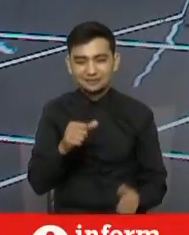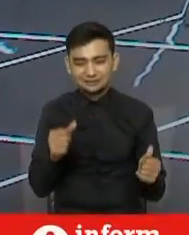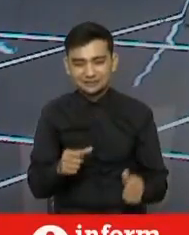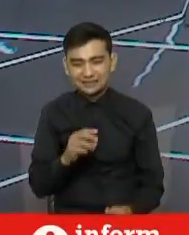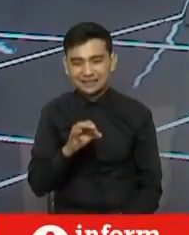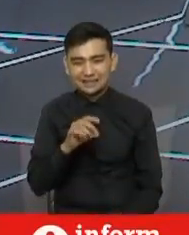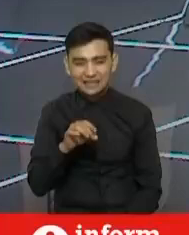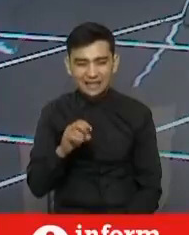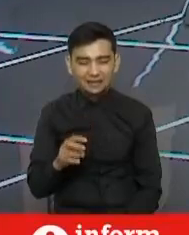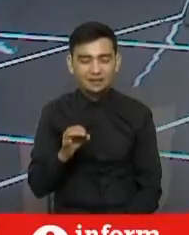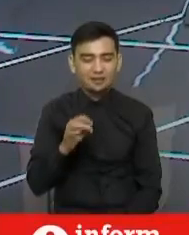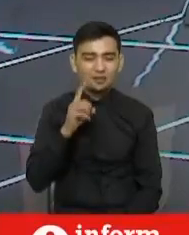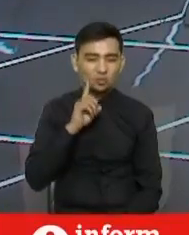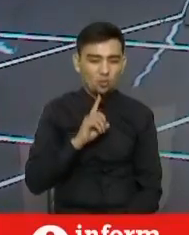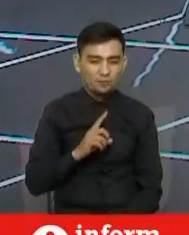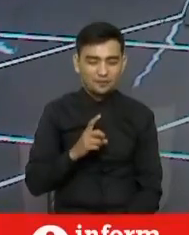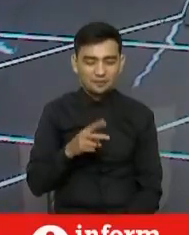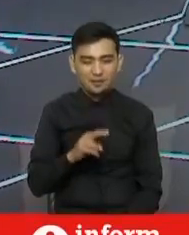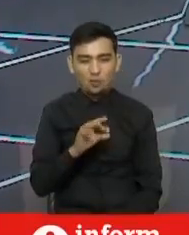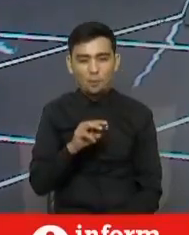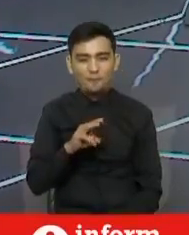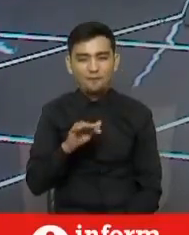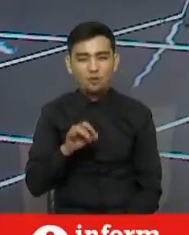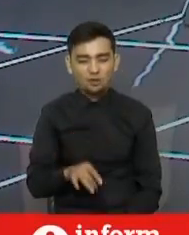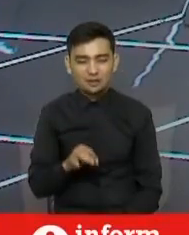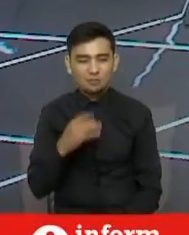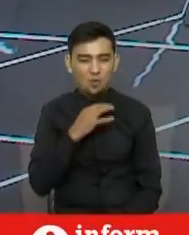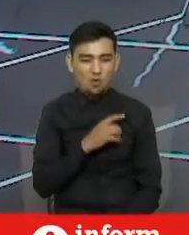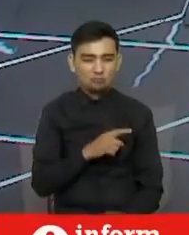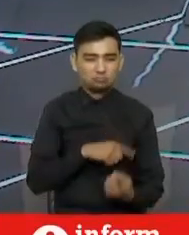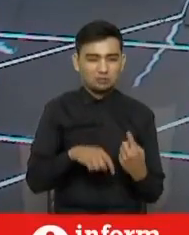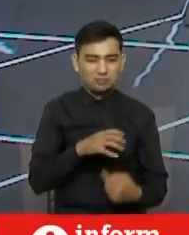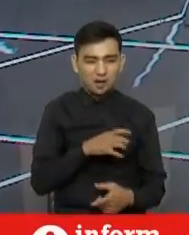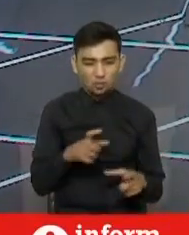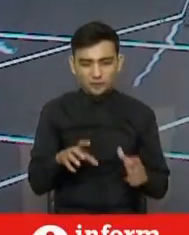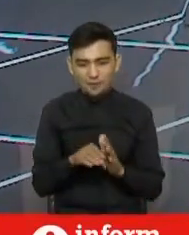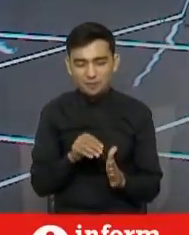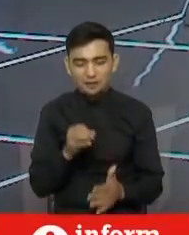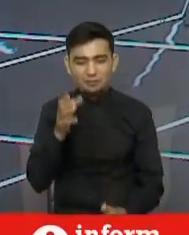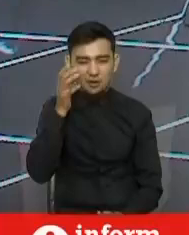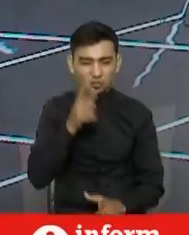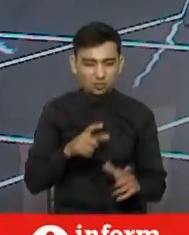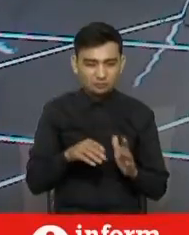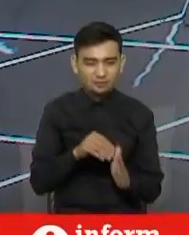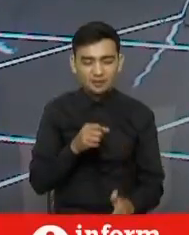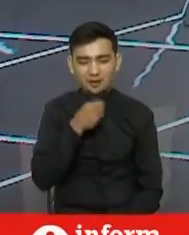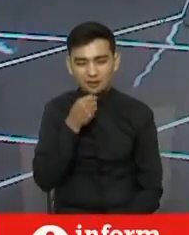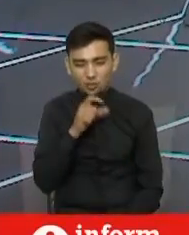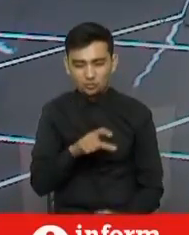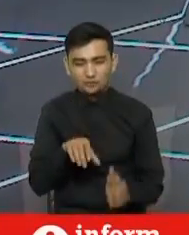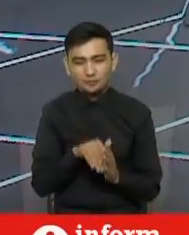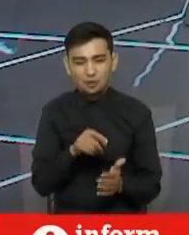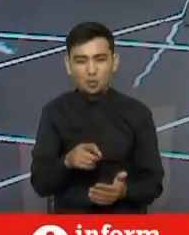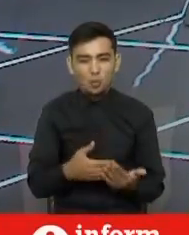Комфорта превосходный пошив и современный крой выбирают многие успешные бизнесмены политики и артисты новое